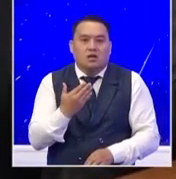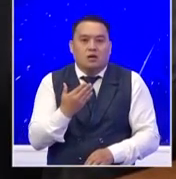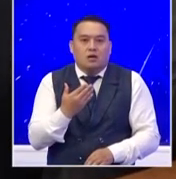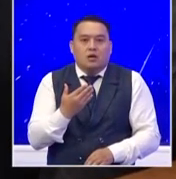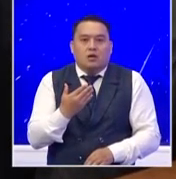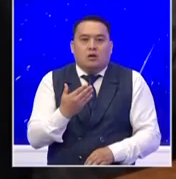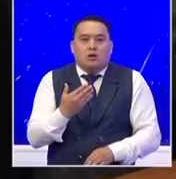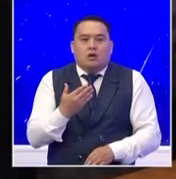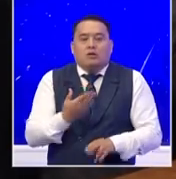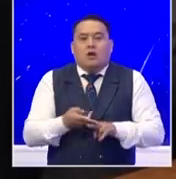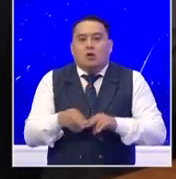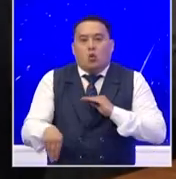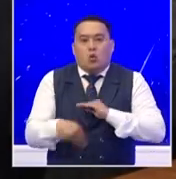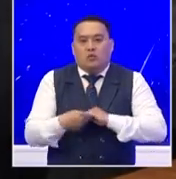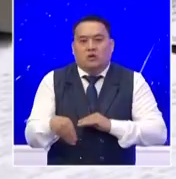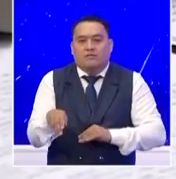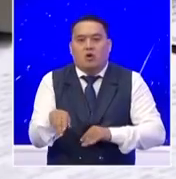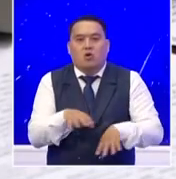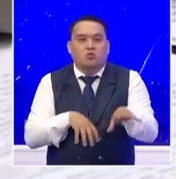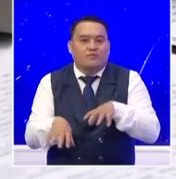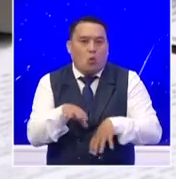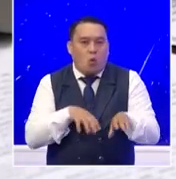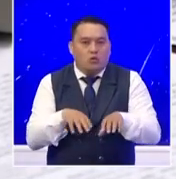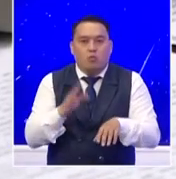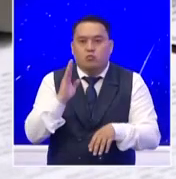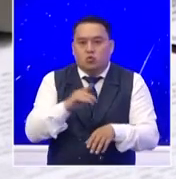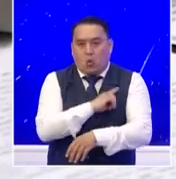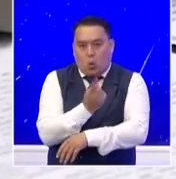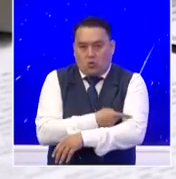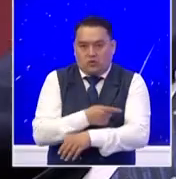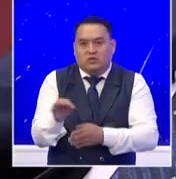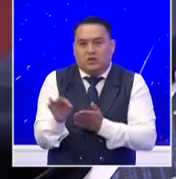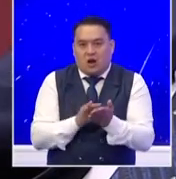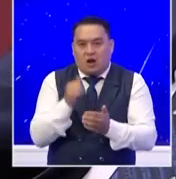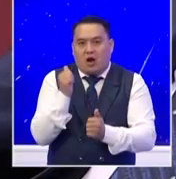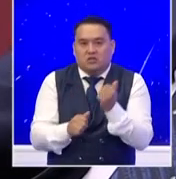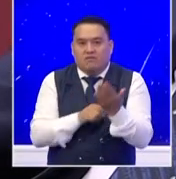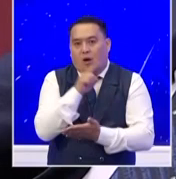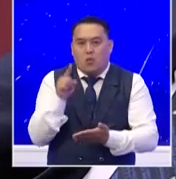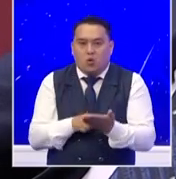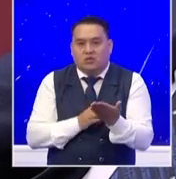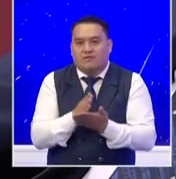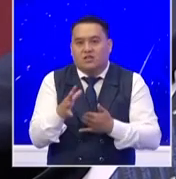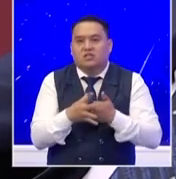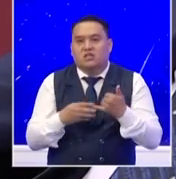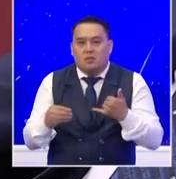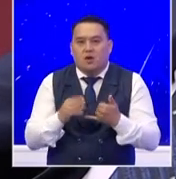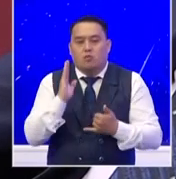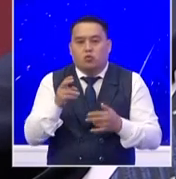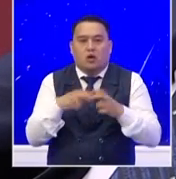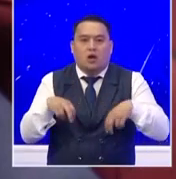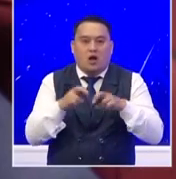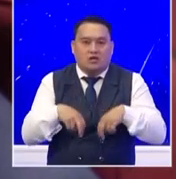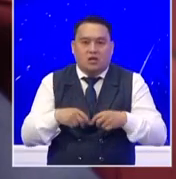Для недопущения подкупности и сговора антикоррупционная деятельность будет усилена в разы. Каждый вопрос в сфере земельных отношений будет